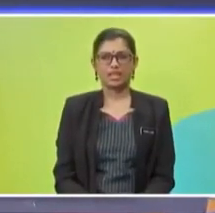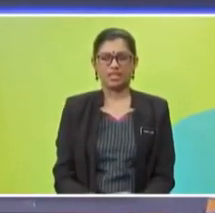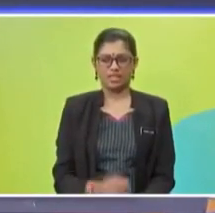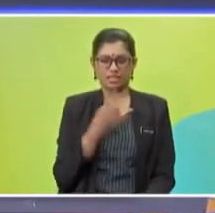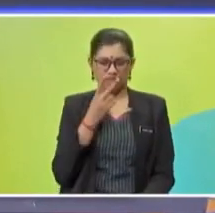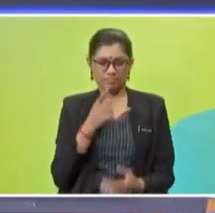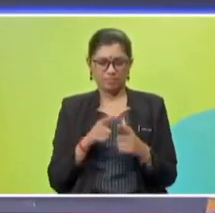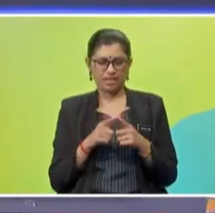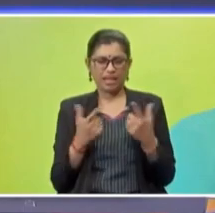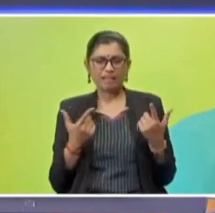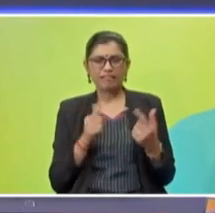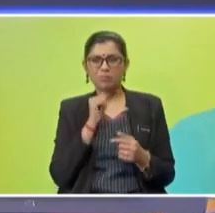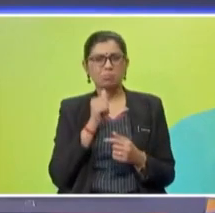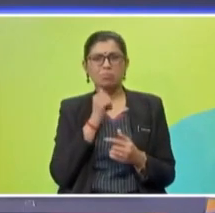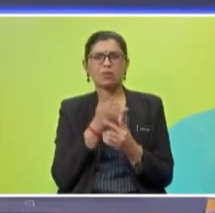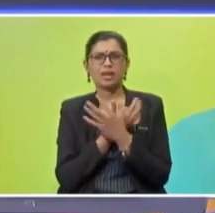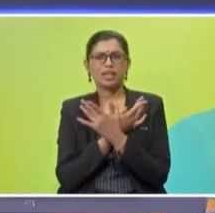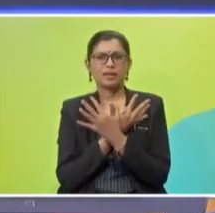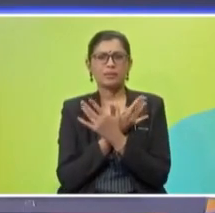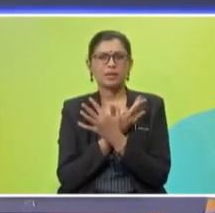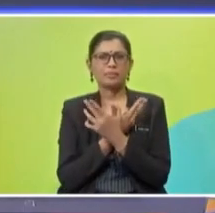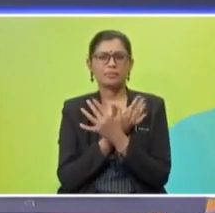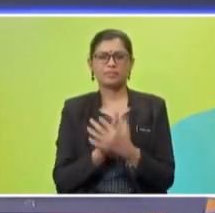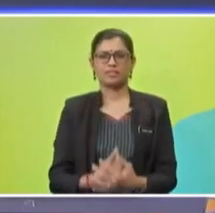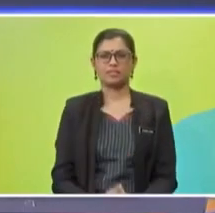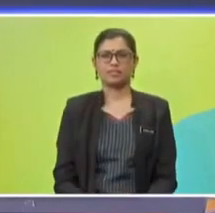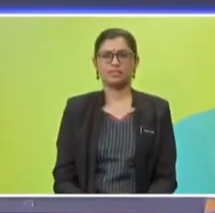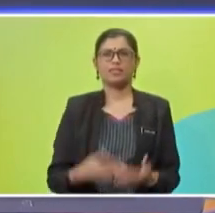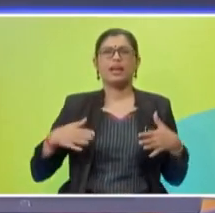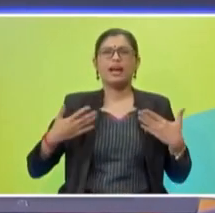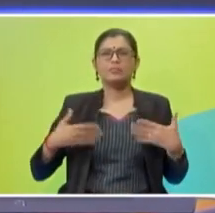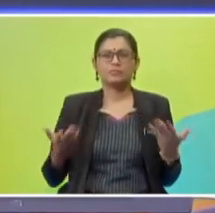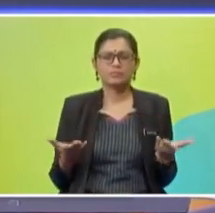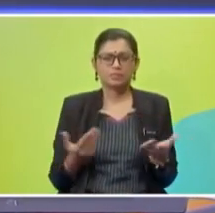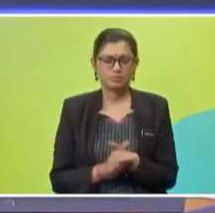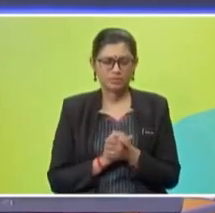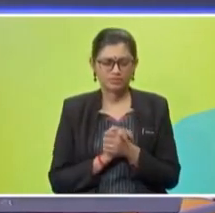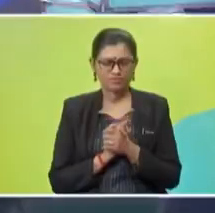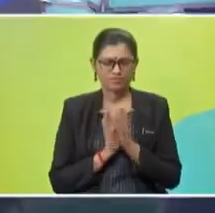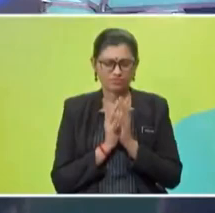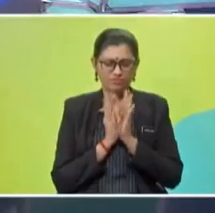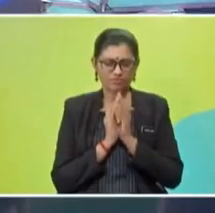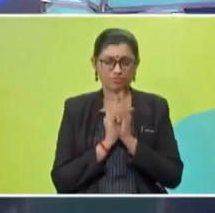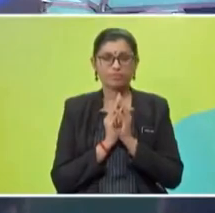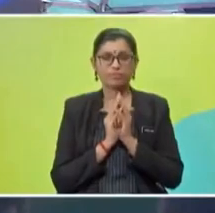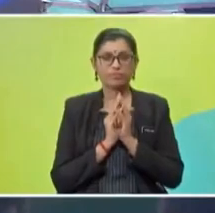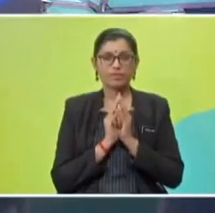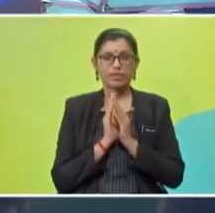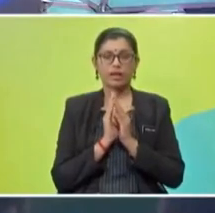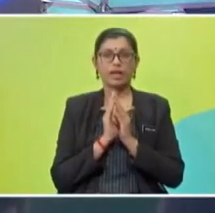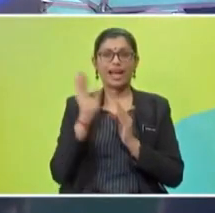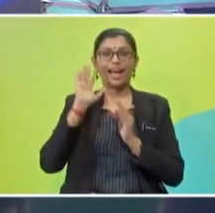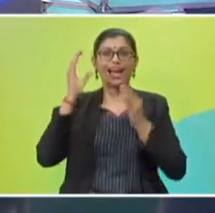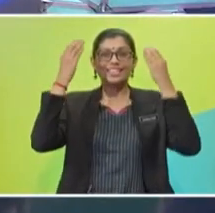ini sembuhkan yuk ah kecuali Udah bentuk hai hai hai